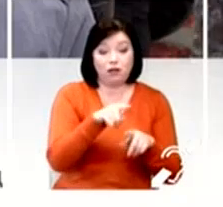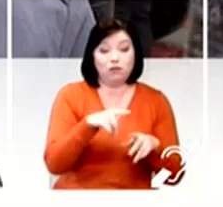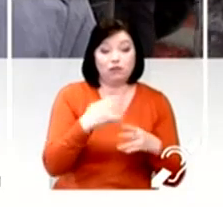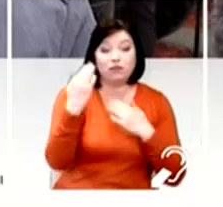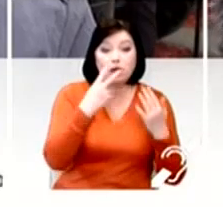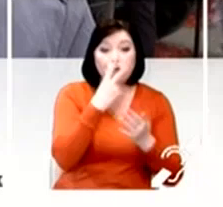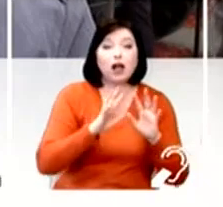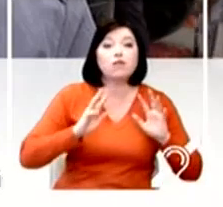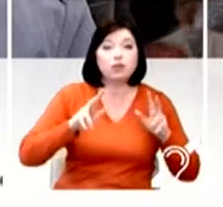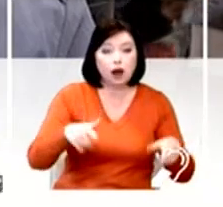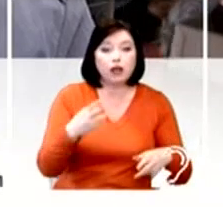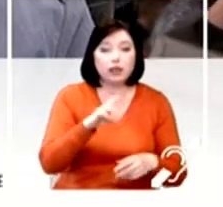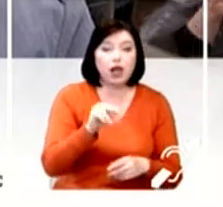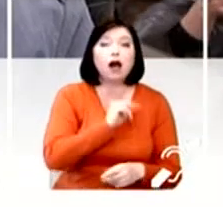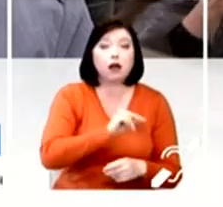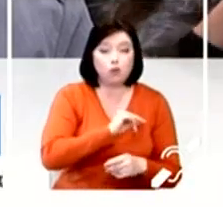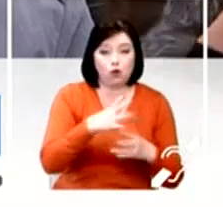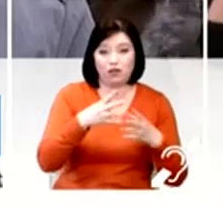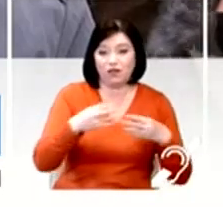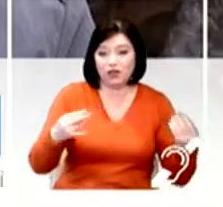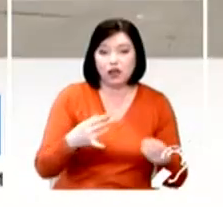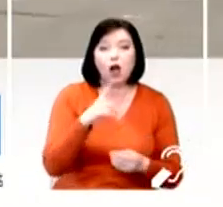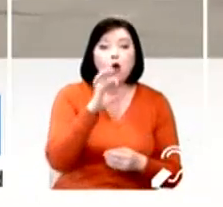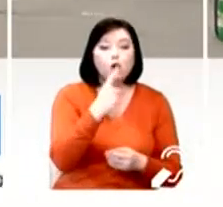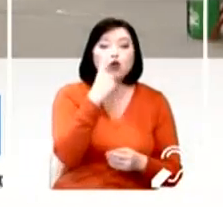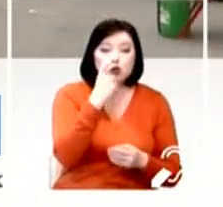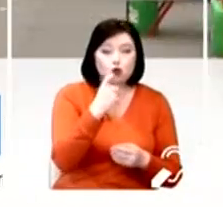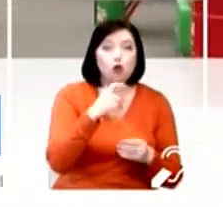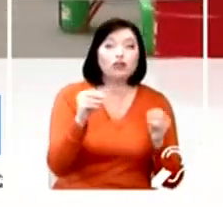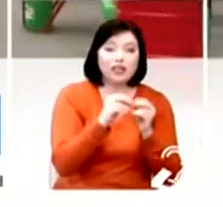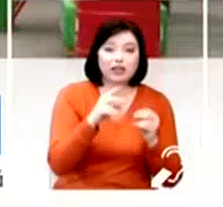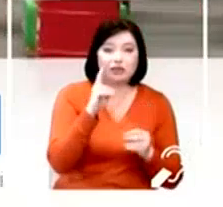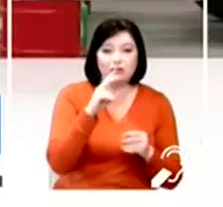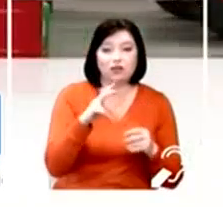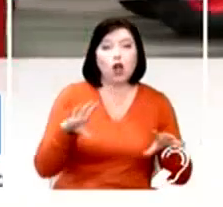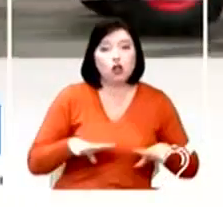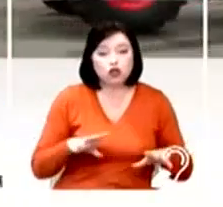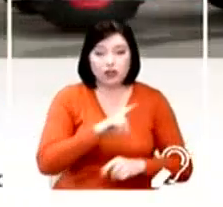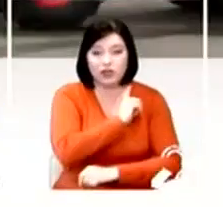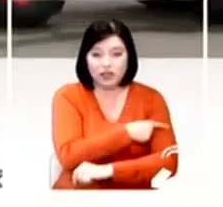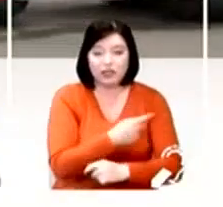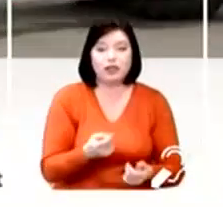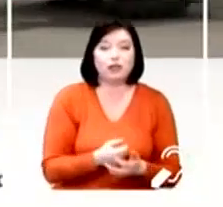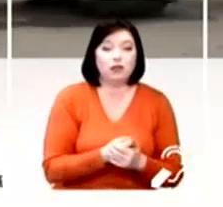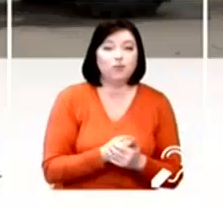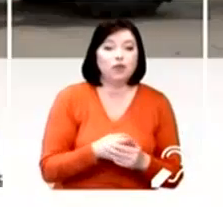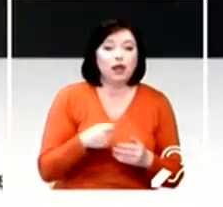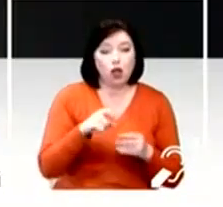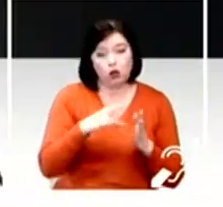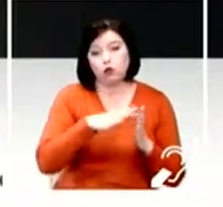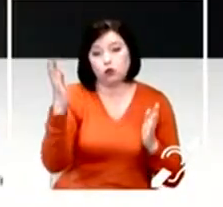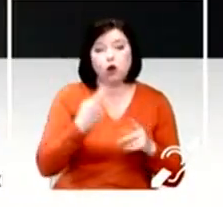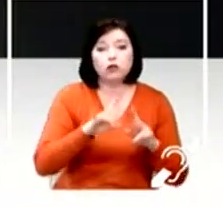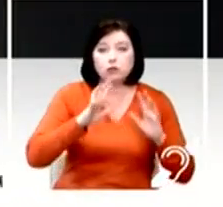de tractoare pentru lucrările de primăvară, de la 110 cai până la 210 cai putere. Sunt tractoare